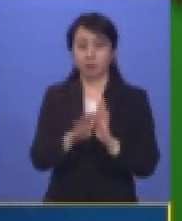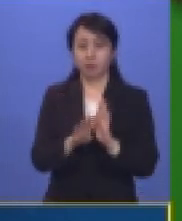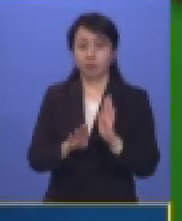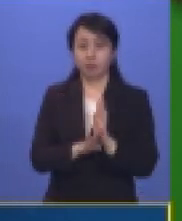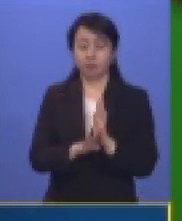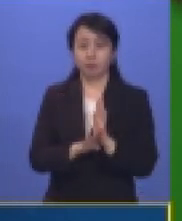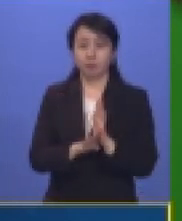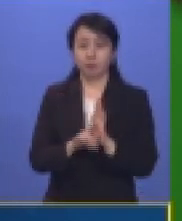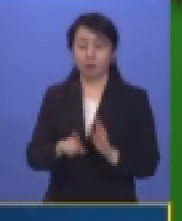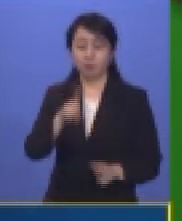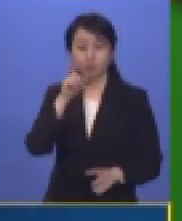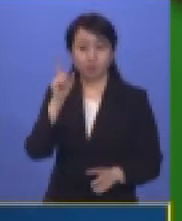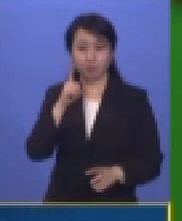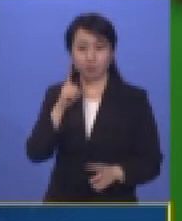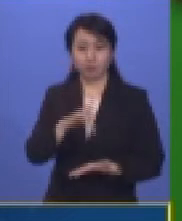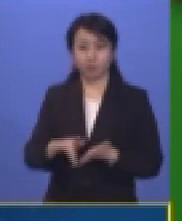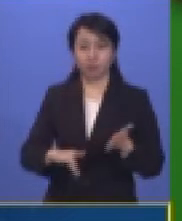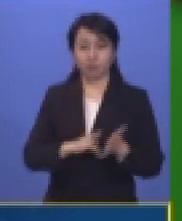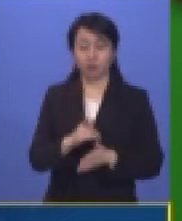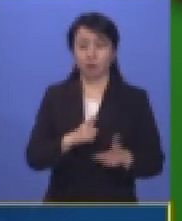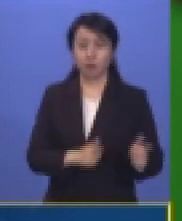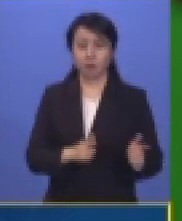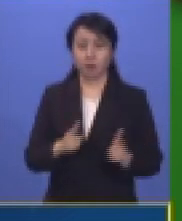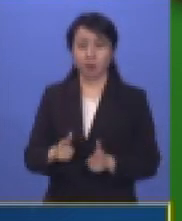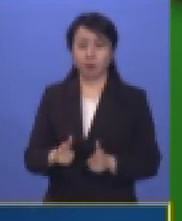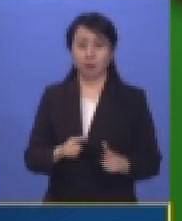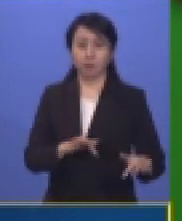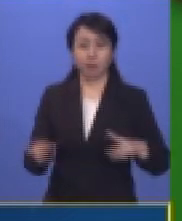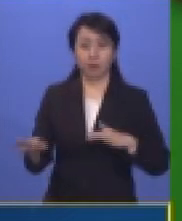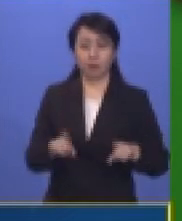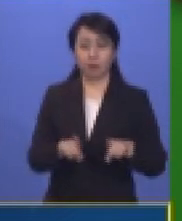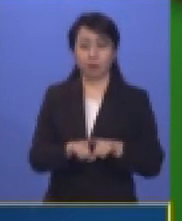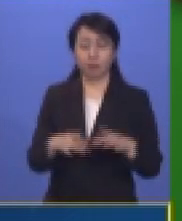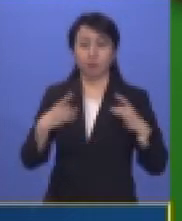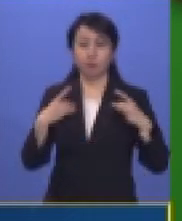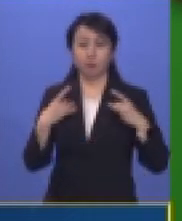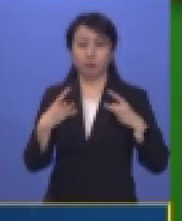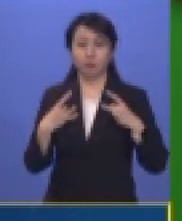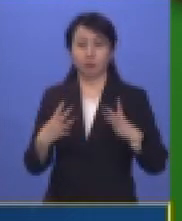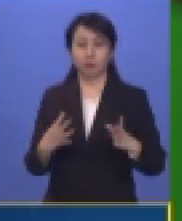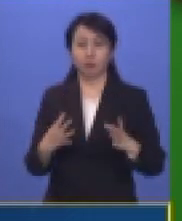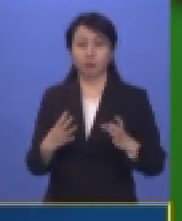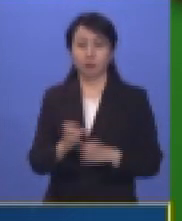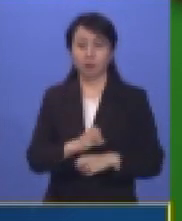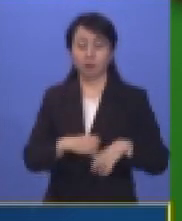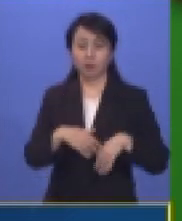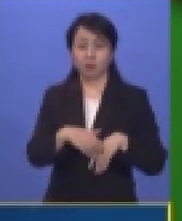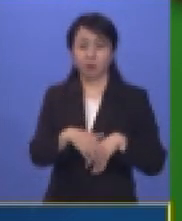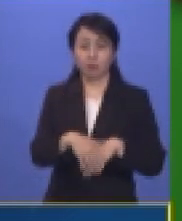же молодежный ресурсный центр подготовлен ряд мероприятий, таких как поздравительный флешмоб,